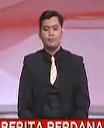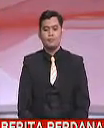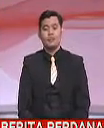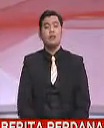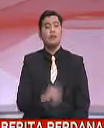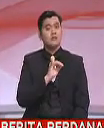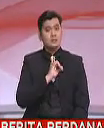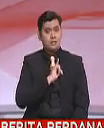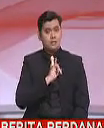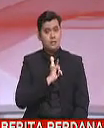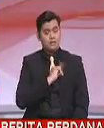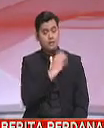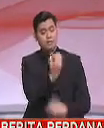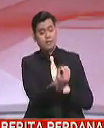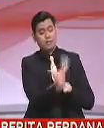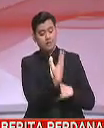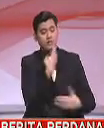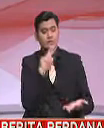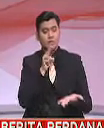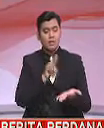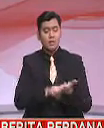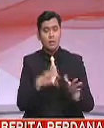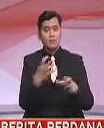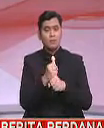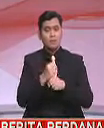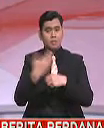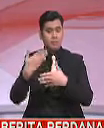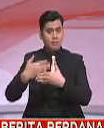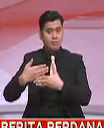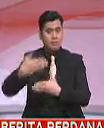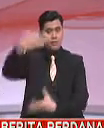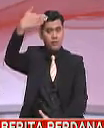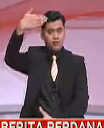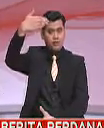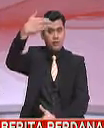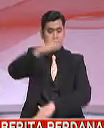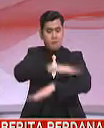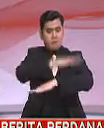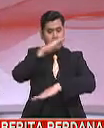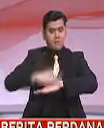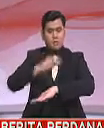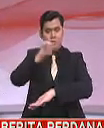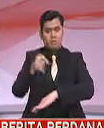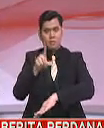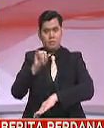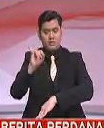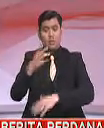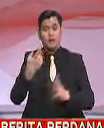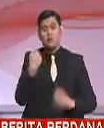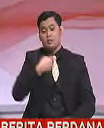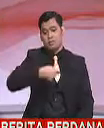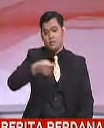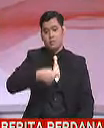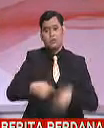Yang saya diberitahu dalam surat ni, saya dapat di PPR Bukit Jalil. Sewa dia sebulan